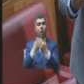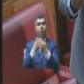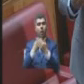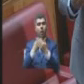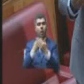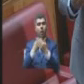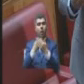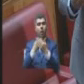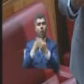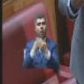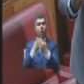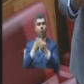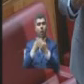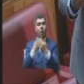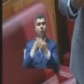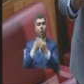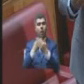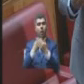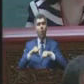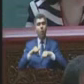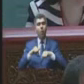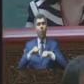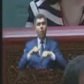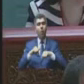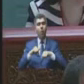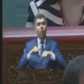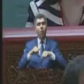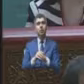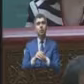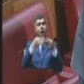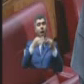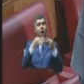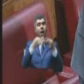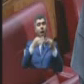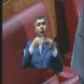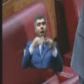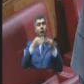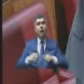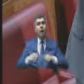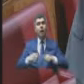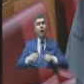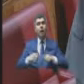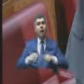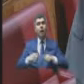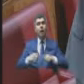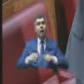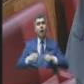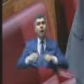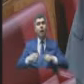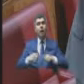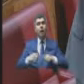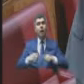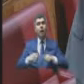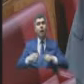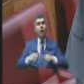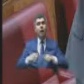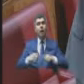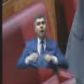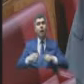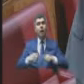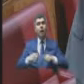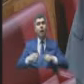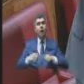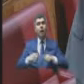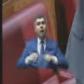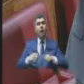ما عندها حتى علاقه بها. نقطة السيد الوزير اللي كاين، كاين السيد الوزير المحترم وكان في كتاب الضبط السيد